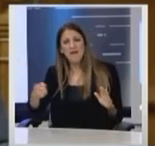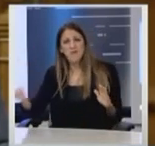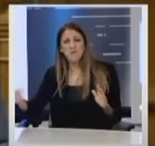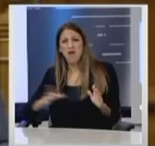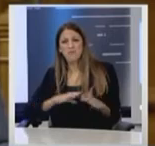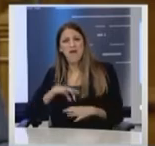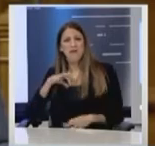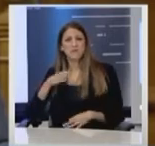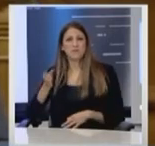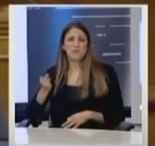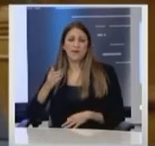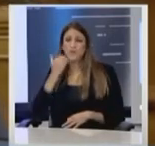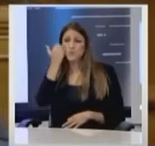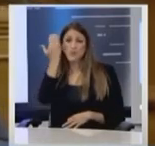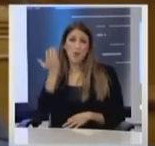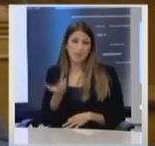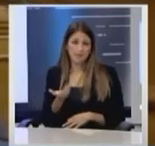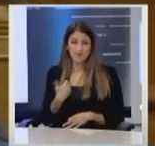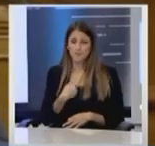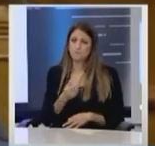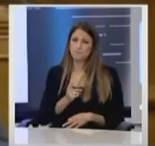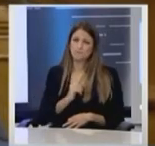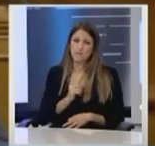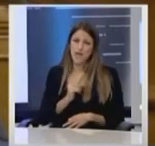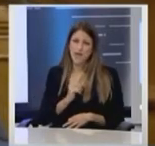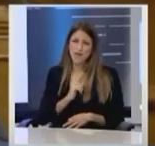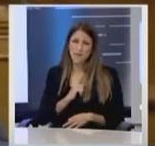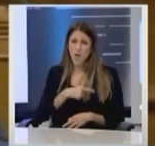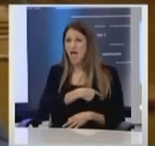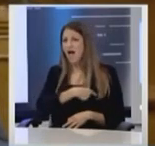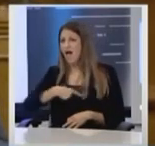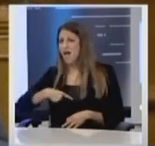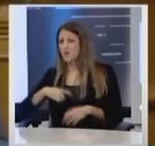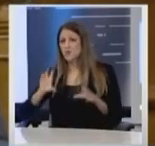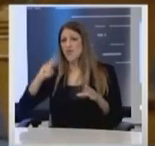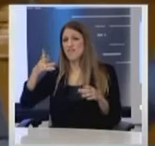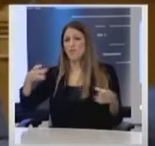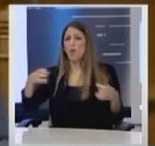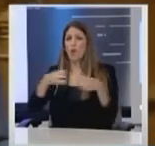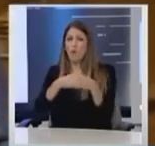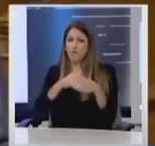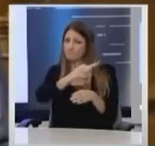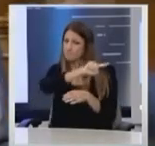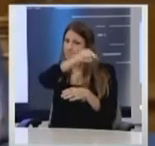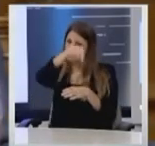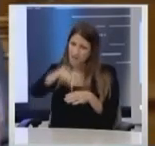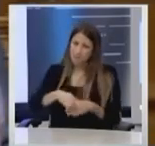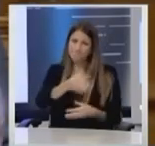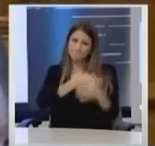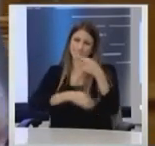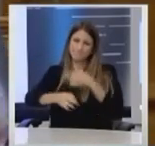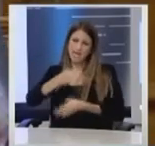ντροπή. Και εγώ αναμένω τον αρχηγό της αξιωματικής αντιπολίτευσης, που έχει δικαίωμα να κάνει όσες κολοτούμπες,